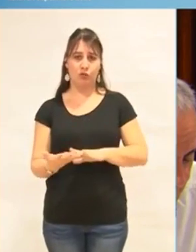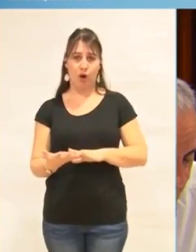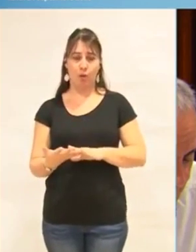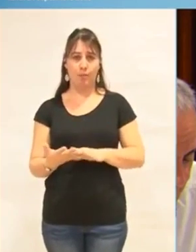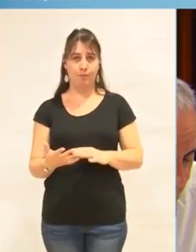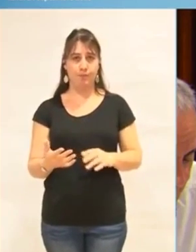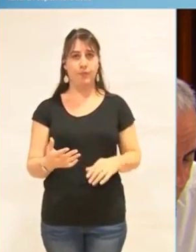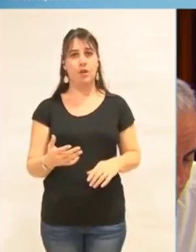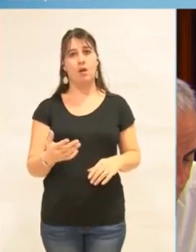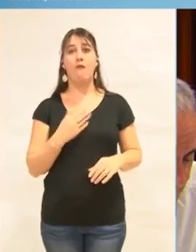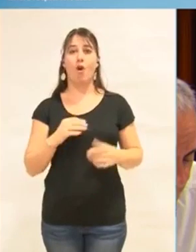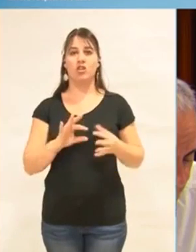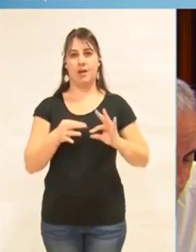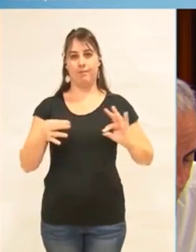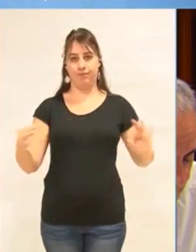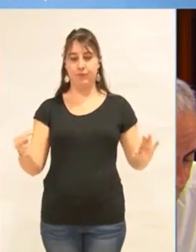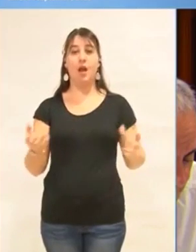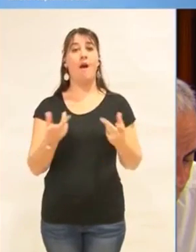de Grenoble